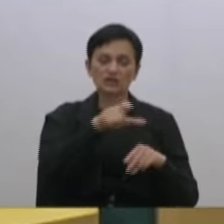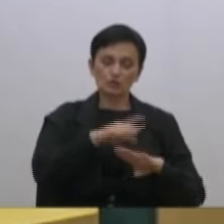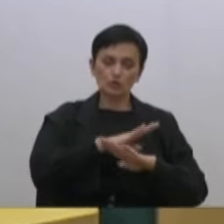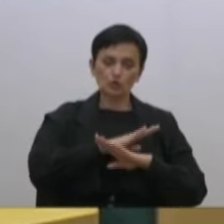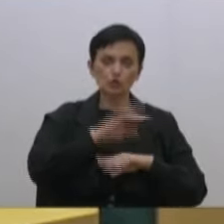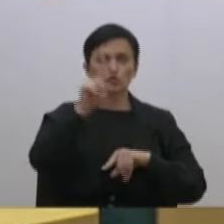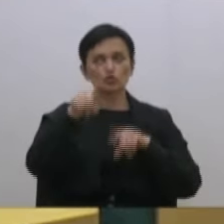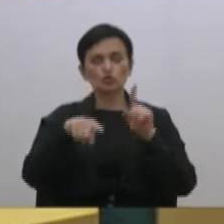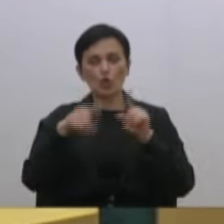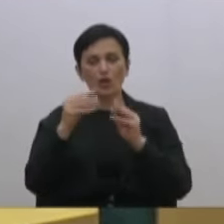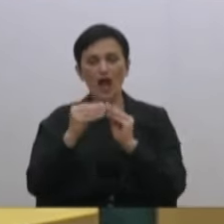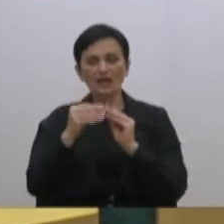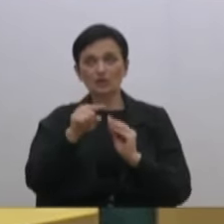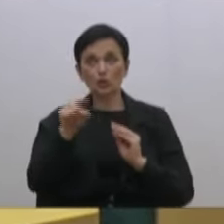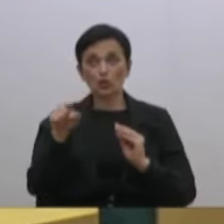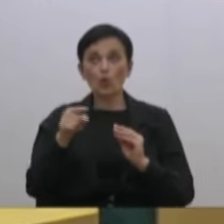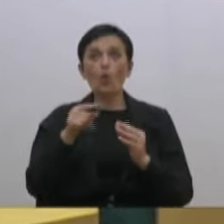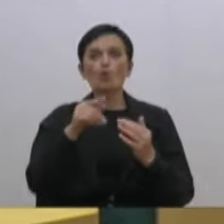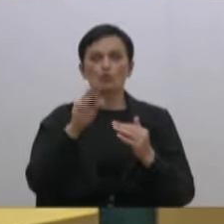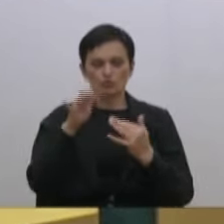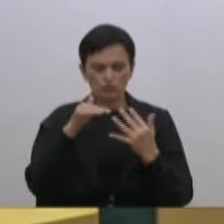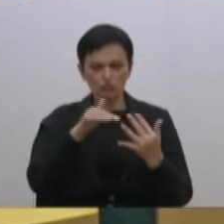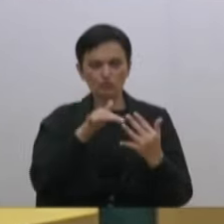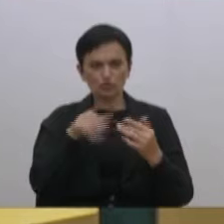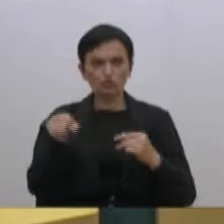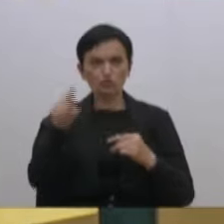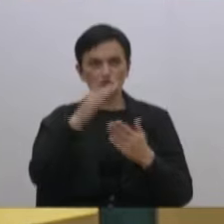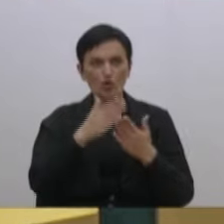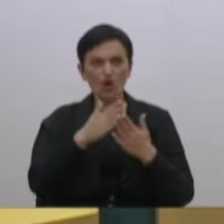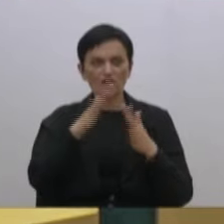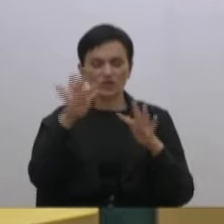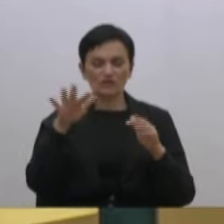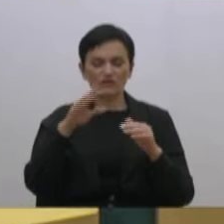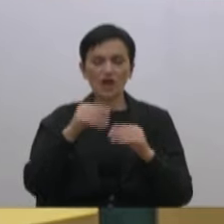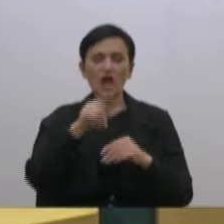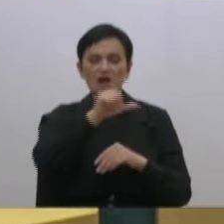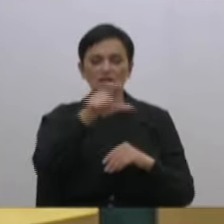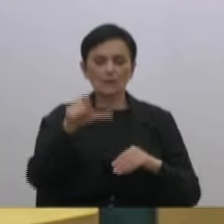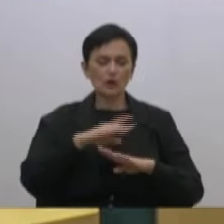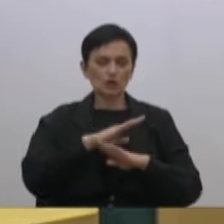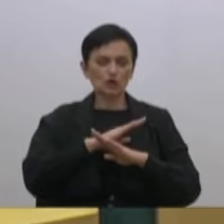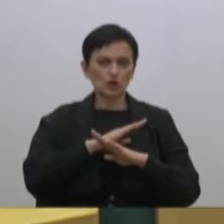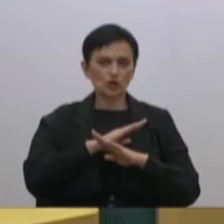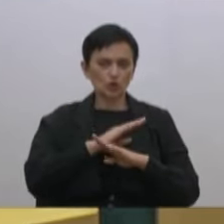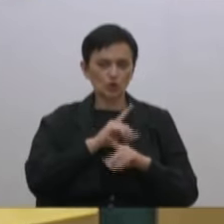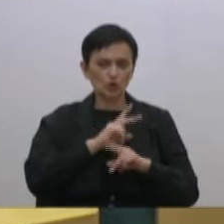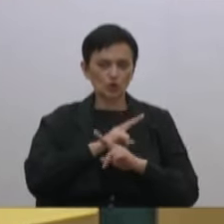ზოგში რამდენიმე ათეული, მაგრამ ეს ბრძოლები მიდის, ქვეყნები ჩანაგდება, ადამიანები იღუპება, ეკონომიკები